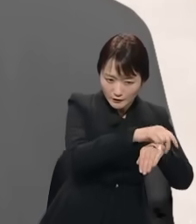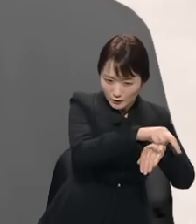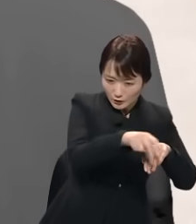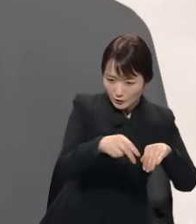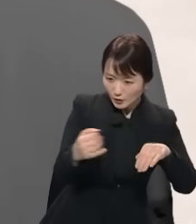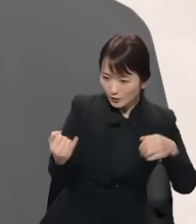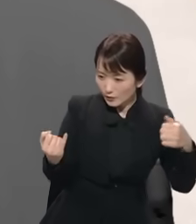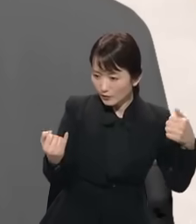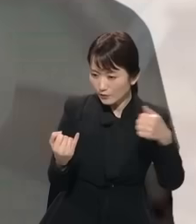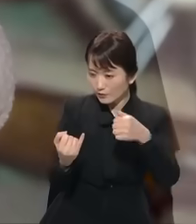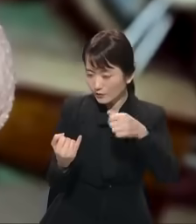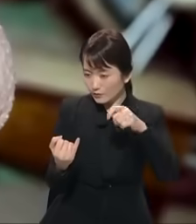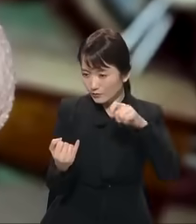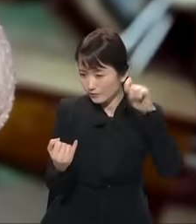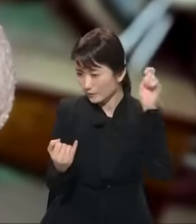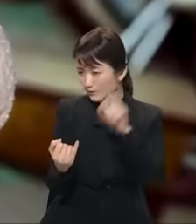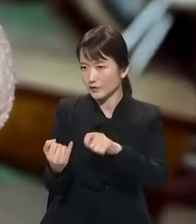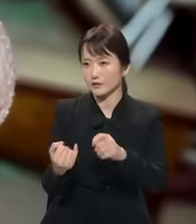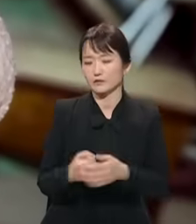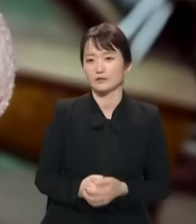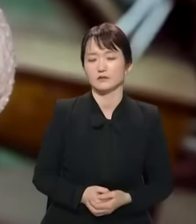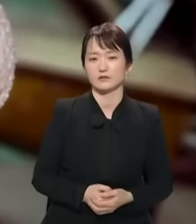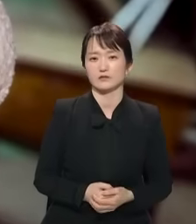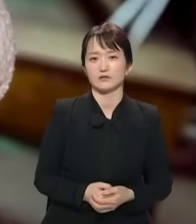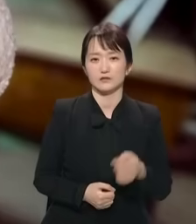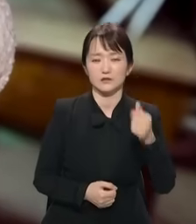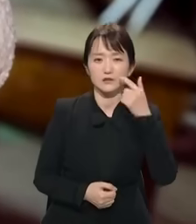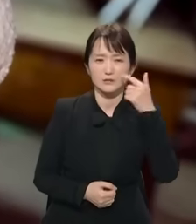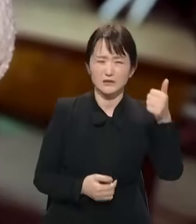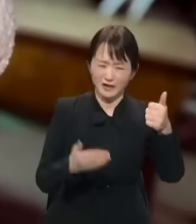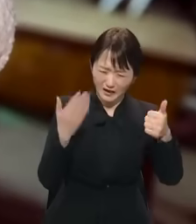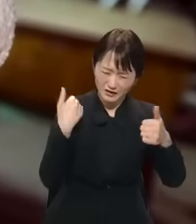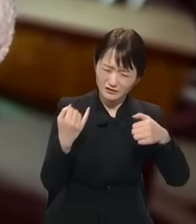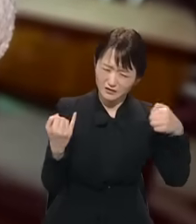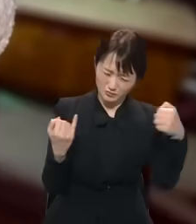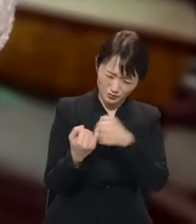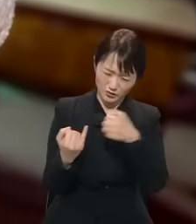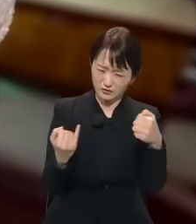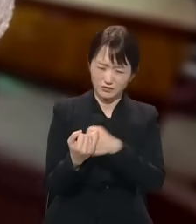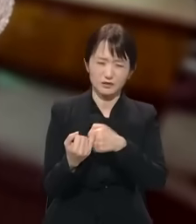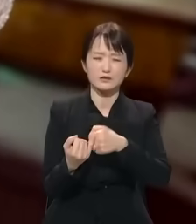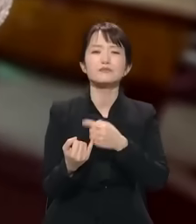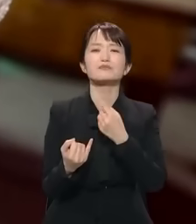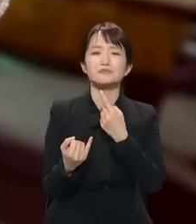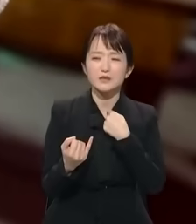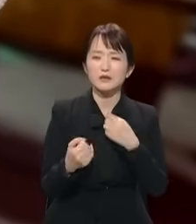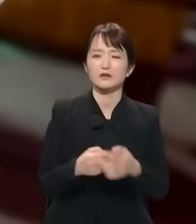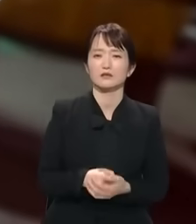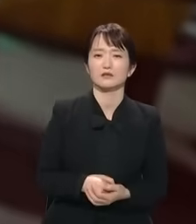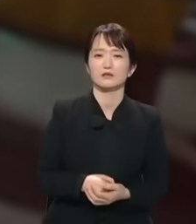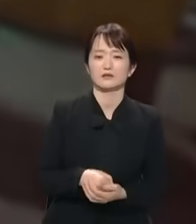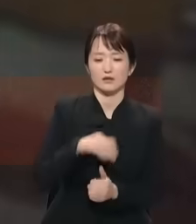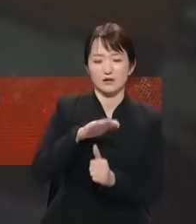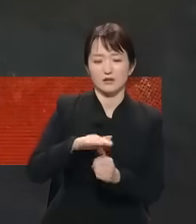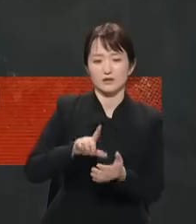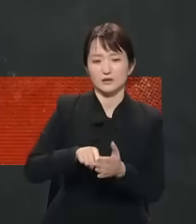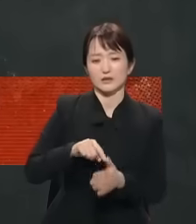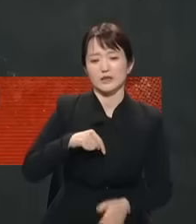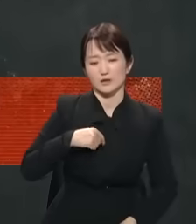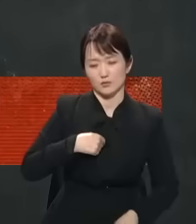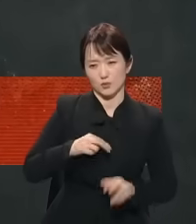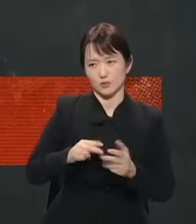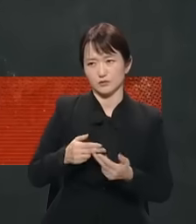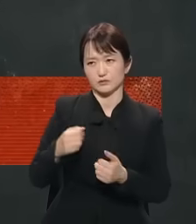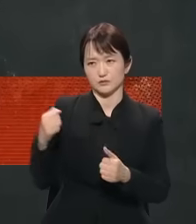따르면 작은 아버지잖아요, 가해자가. 예. 예전부터 폭력을 많이 행사했다고 그러고, 또 어릴 때 본인도 맞은 적이 많다고